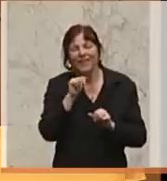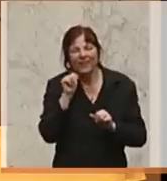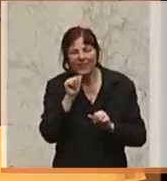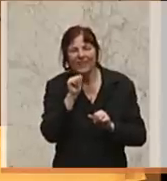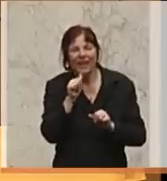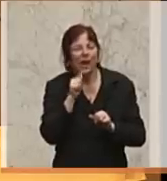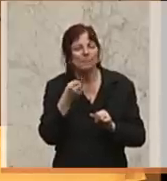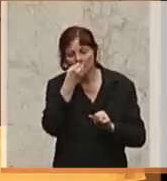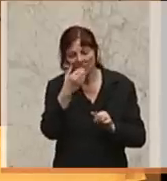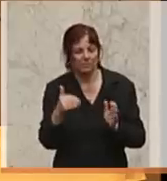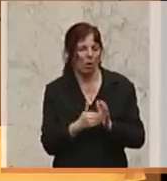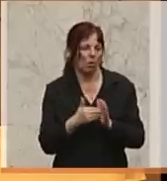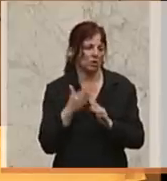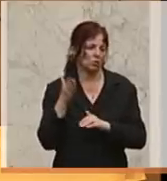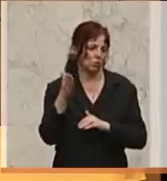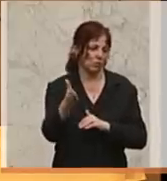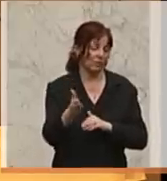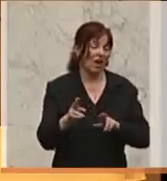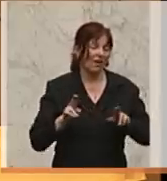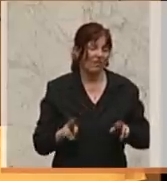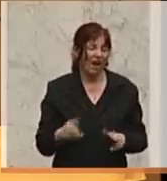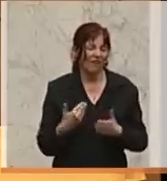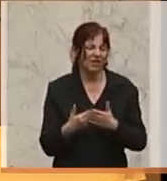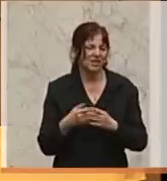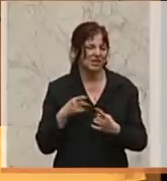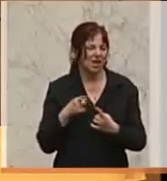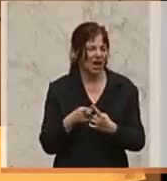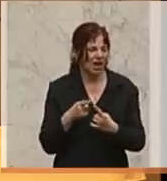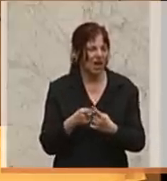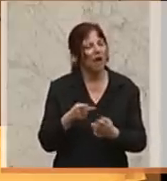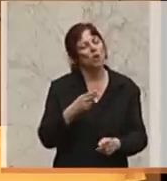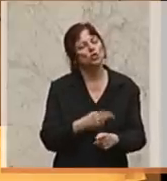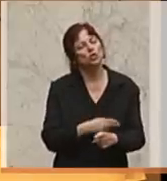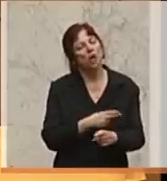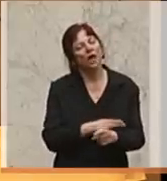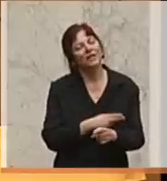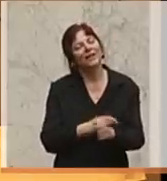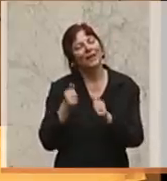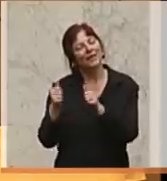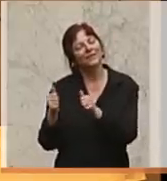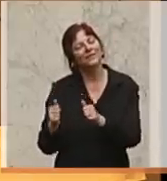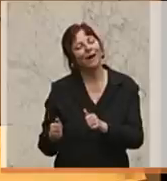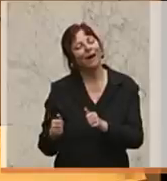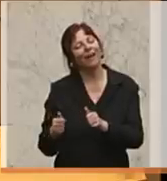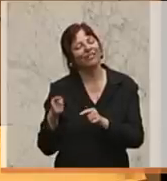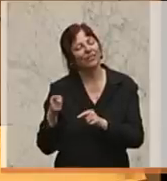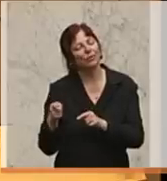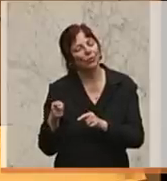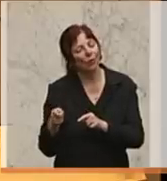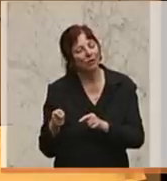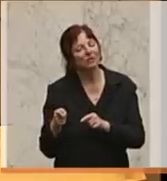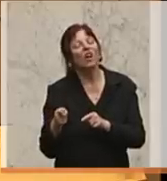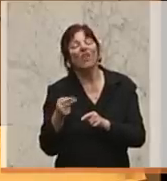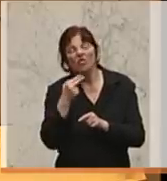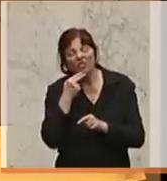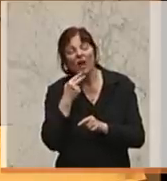darum, dass mit staatlichen Inseraten Parteikassen geschont werden, indem die die richtigen Vergünstigungen bekommen.